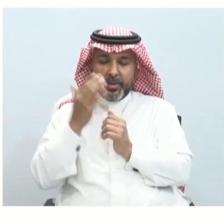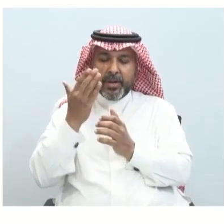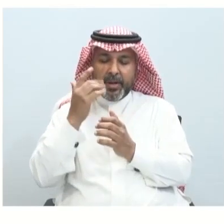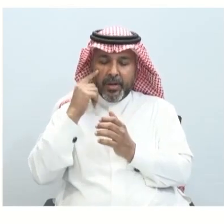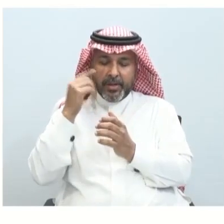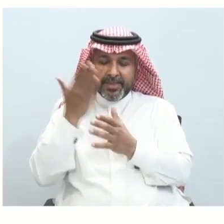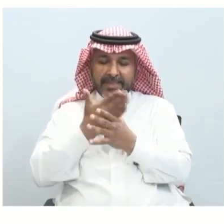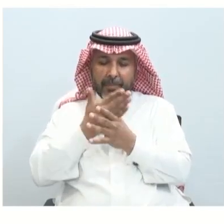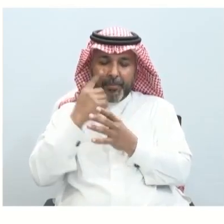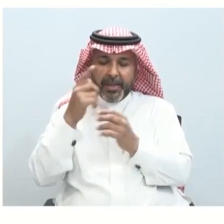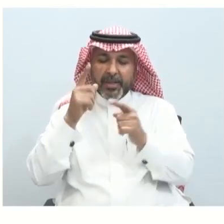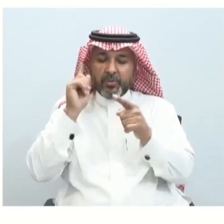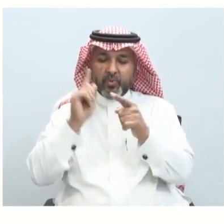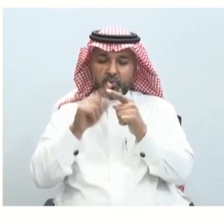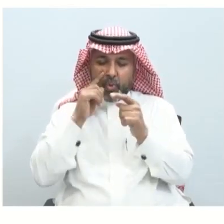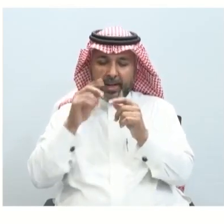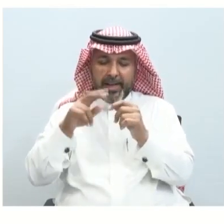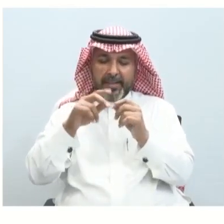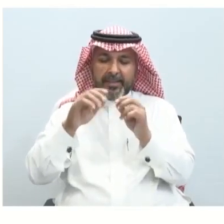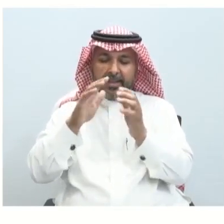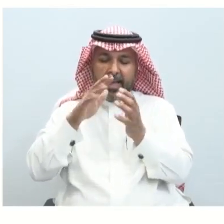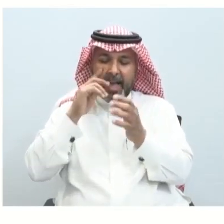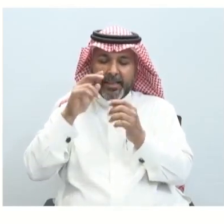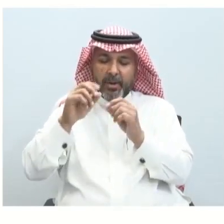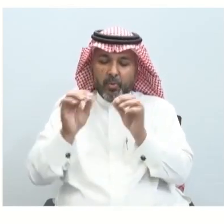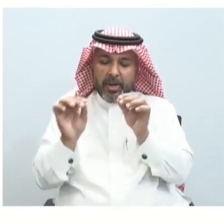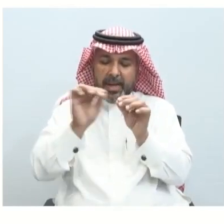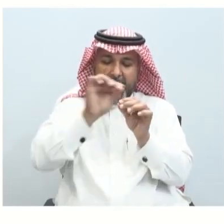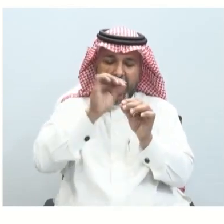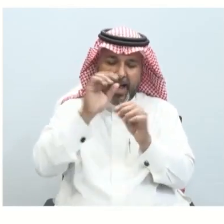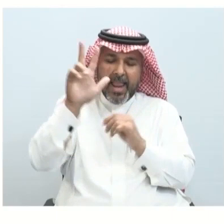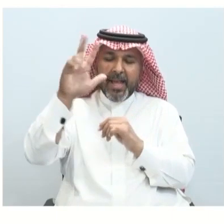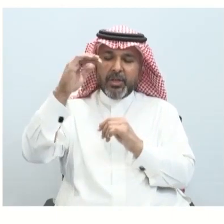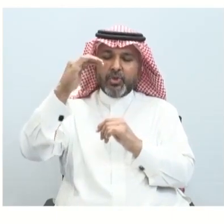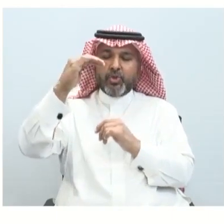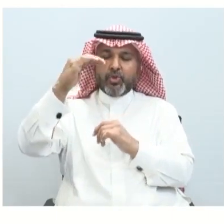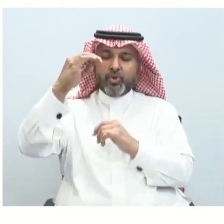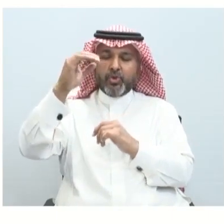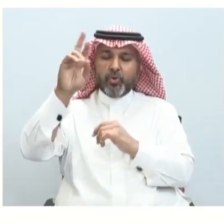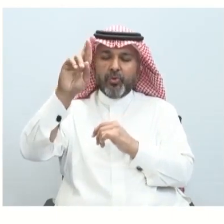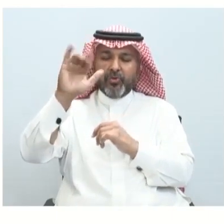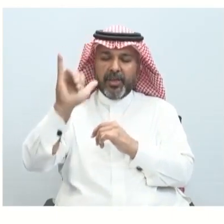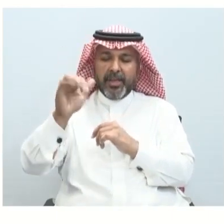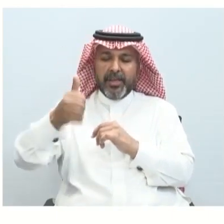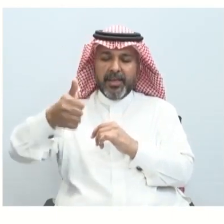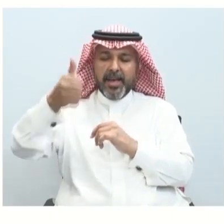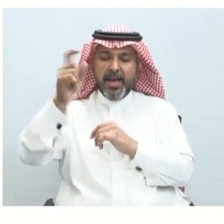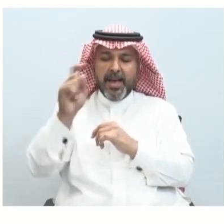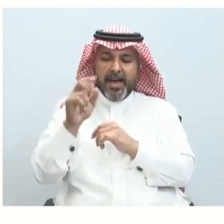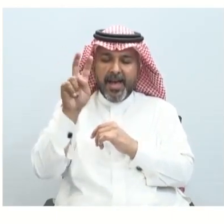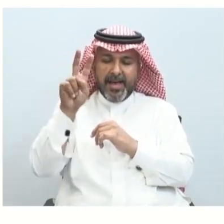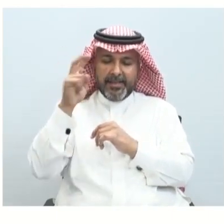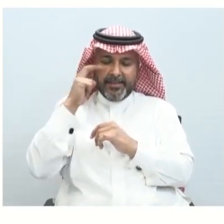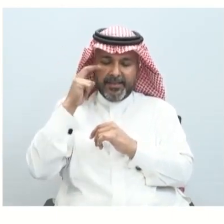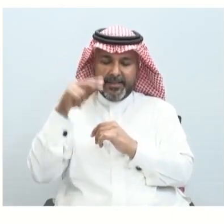بسرعه تكفي للتحكم في الخليه ونقل الجزيئات من حولها في السؤال